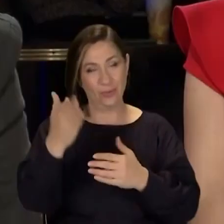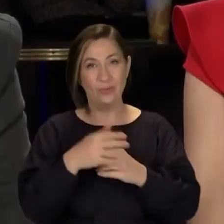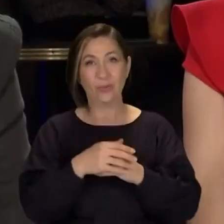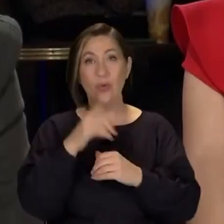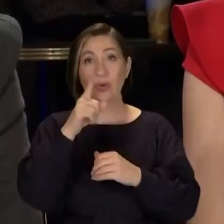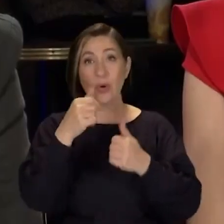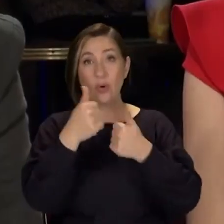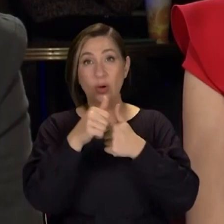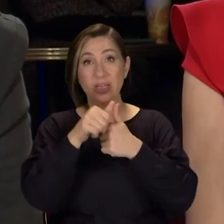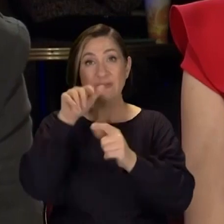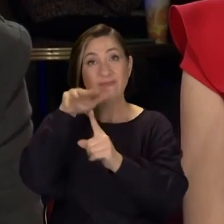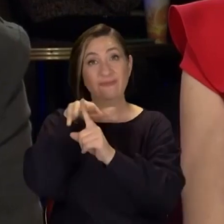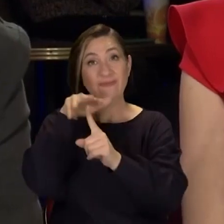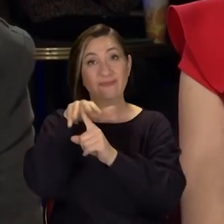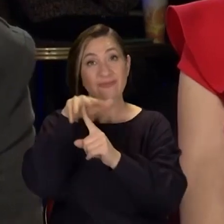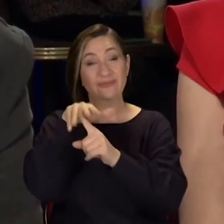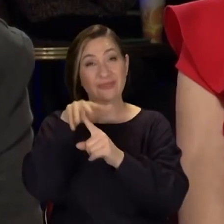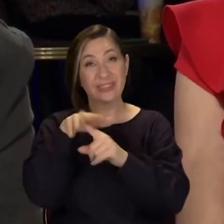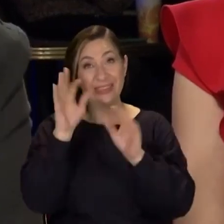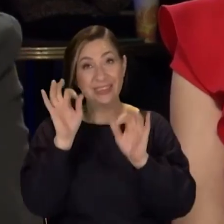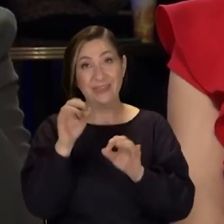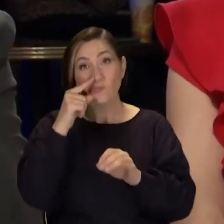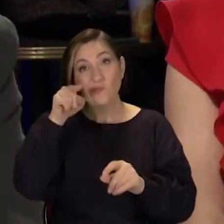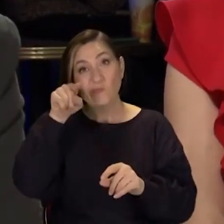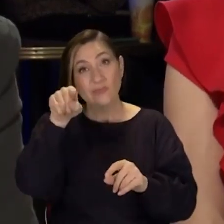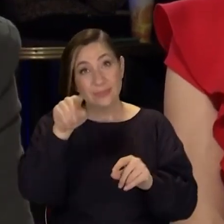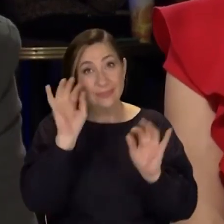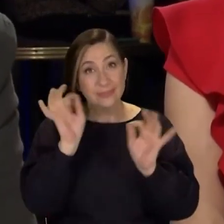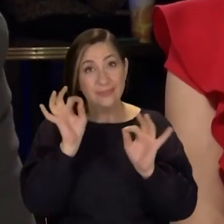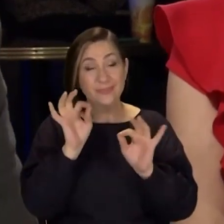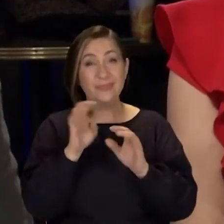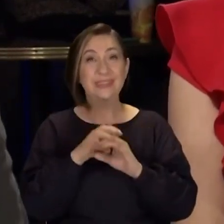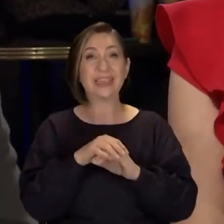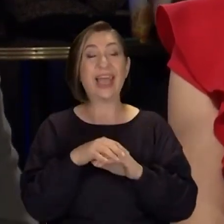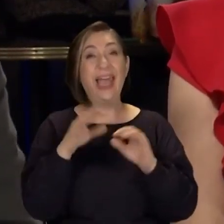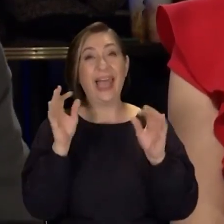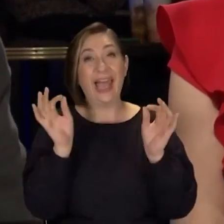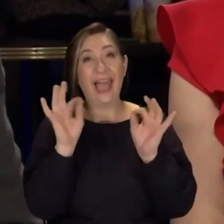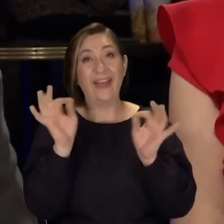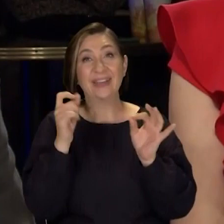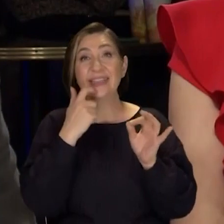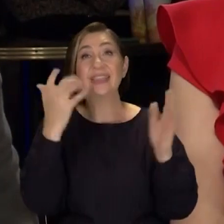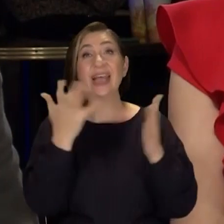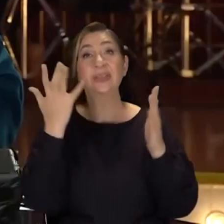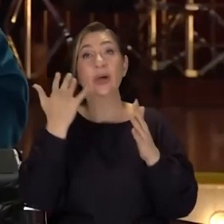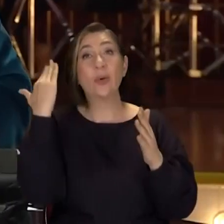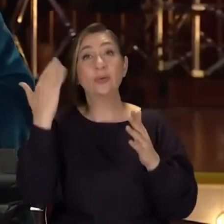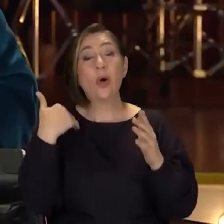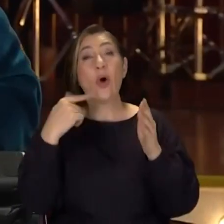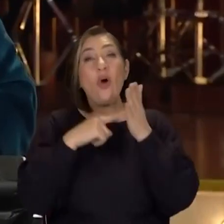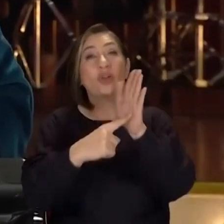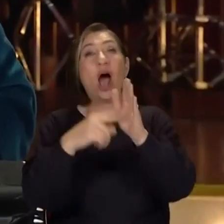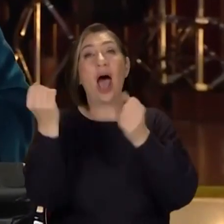ediyoruz. Evet. Orada kocalar sana çok şey oluyorlar, musallat oluyorlar değil mi? Yani, neler yapıyor? Evet, bizim yıllarca kaç sene öncesinden gösterdik